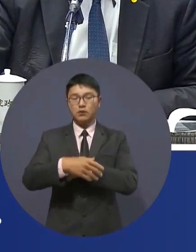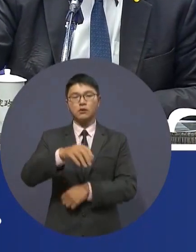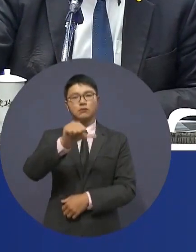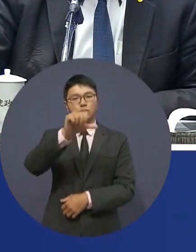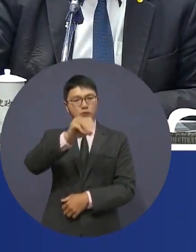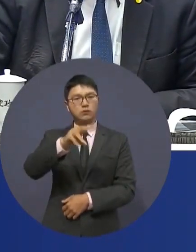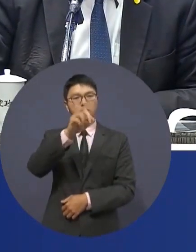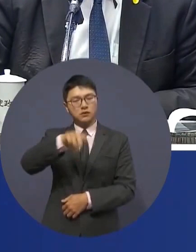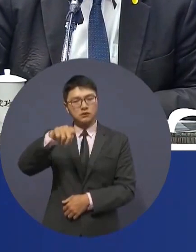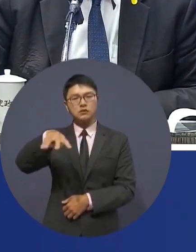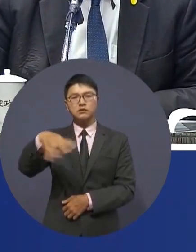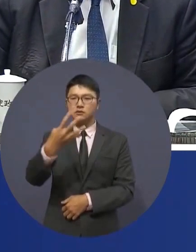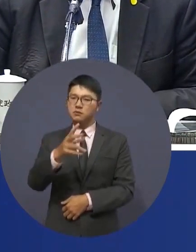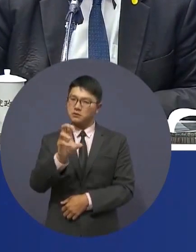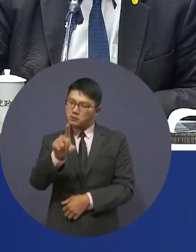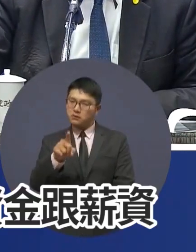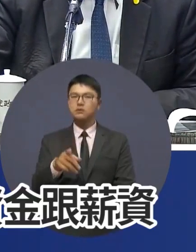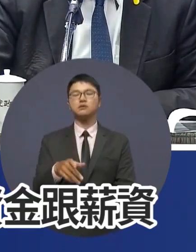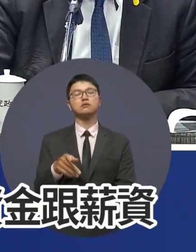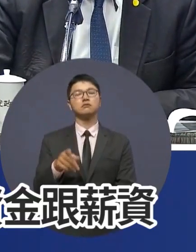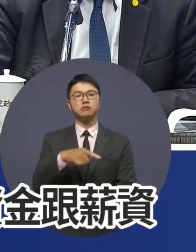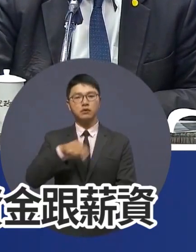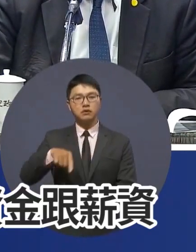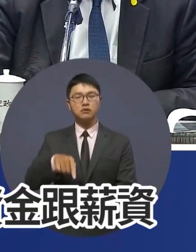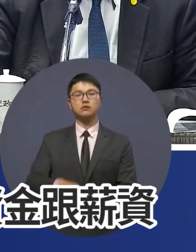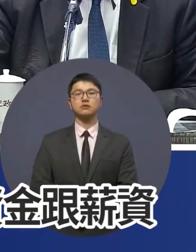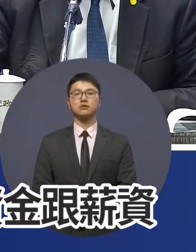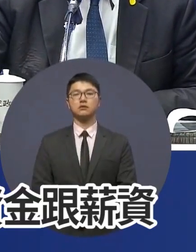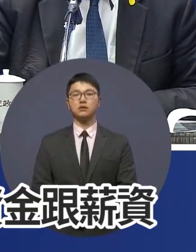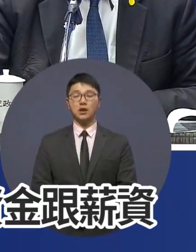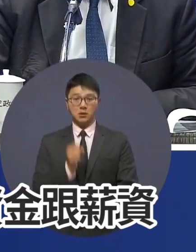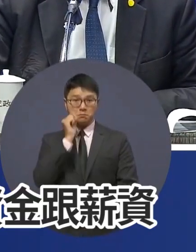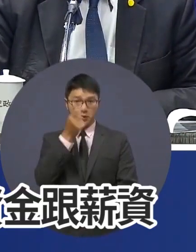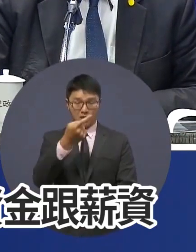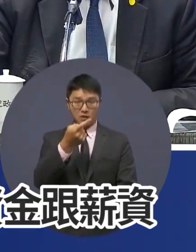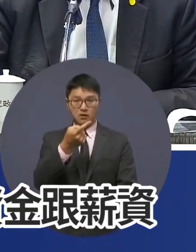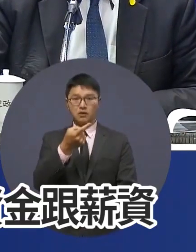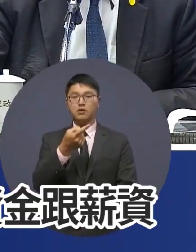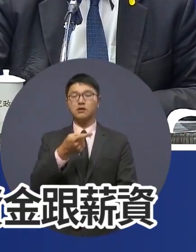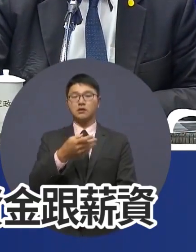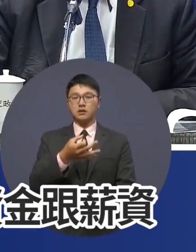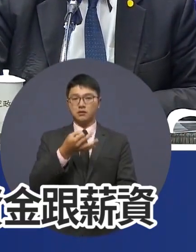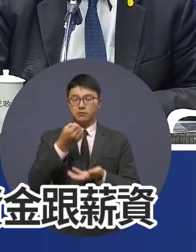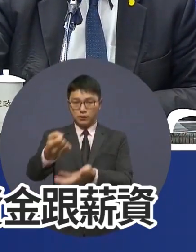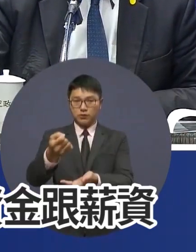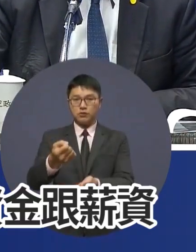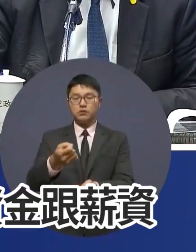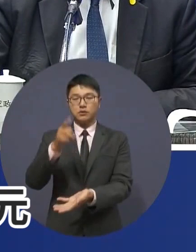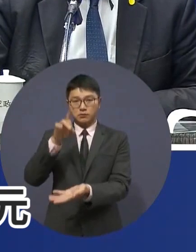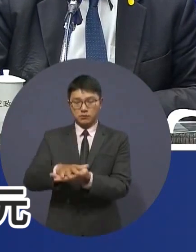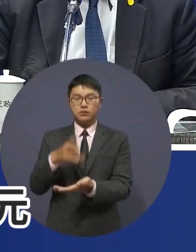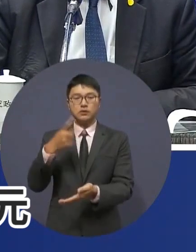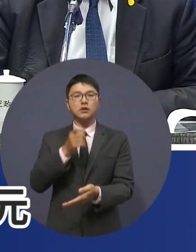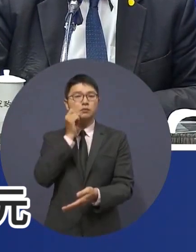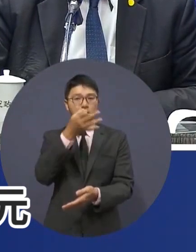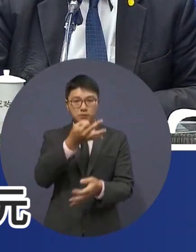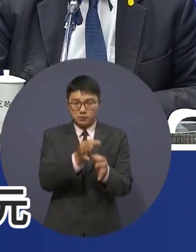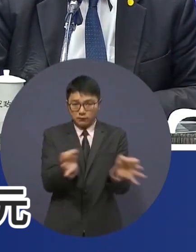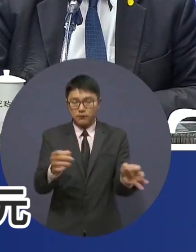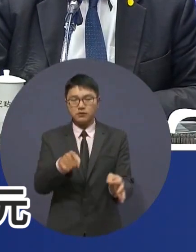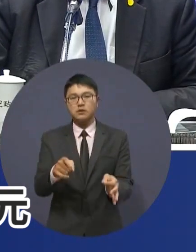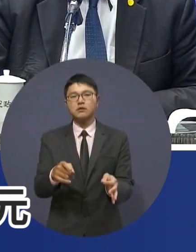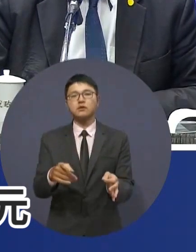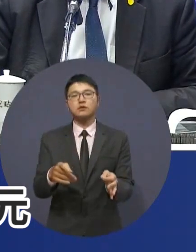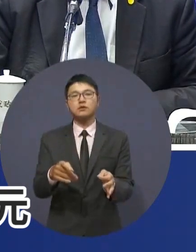51471人。那我们一月份，我们第一个月会拨付一次性的营运资金跟薪资，所以我们已经拨付